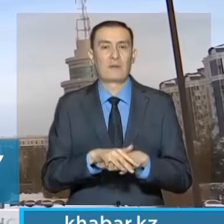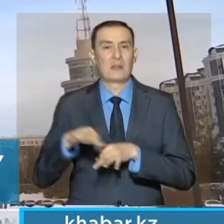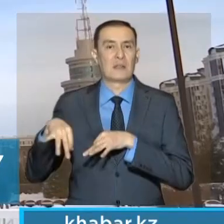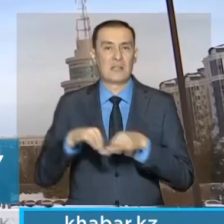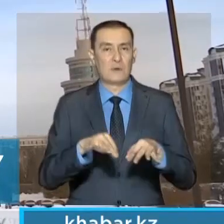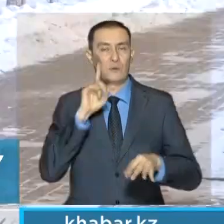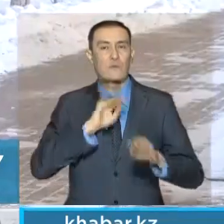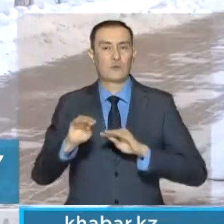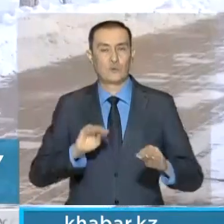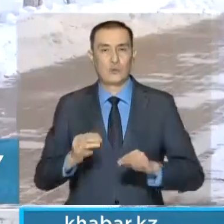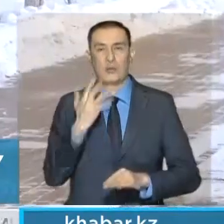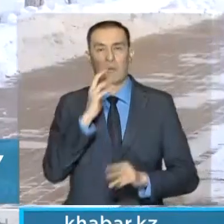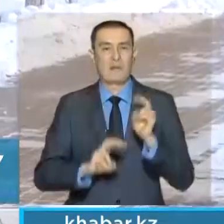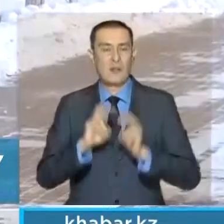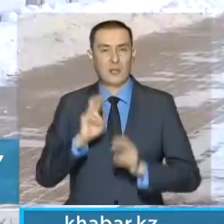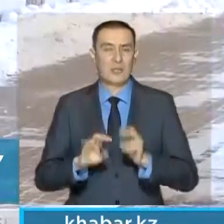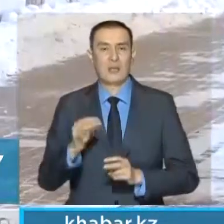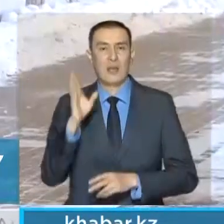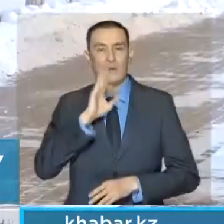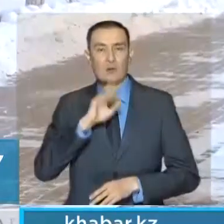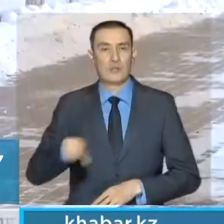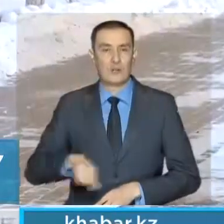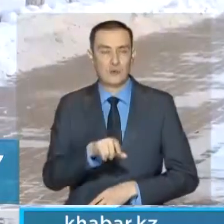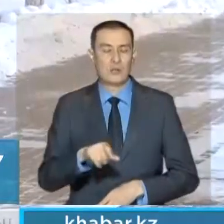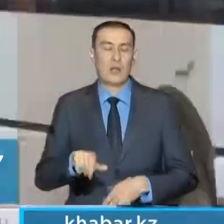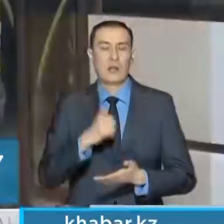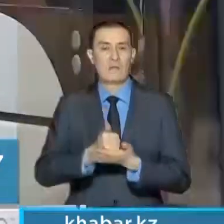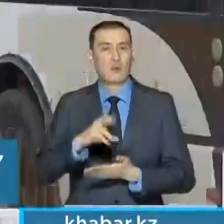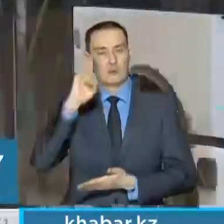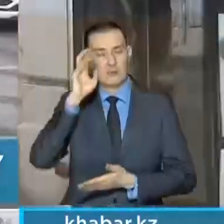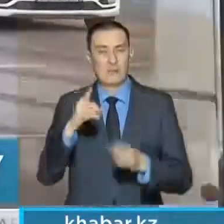транспортную инфраструктуру, тепловую энергетику и водные ресурсы. Глава